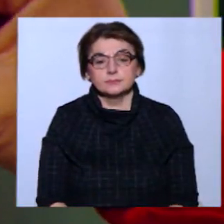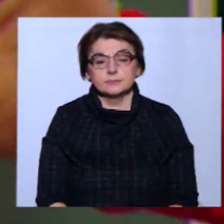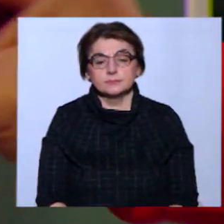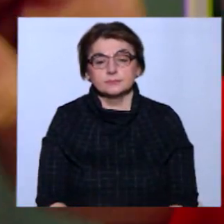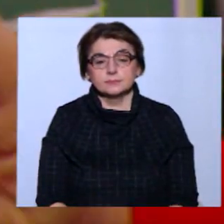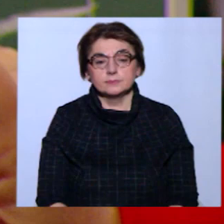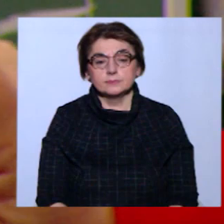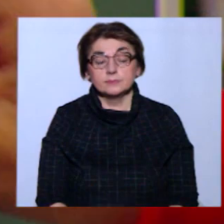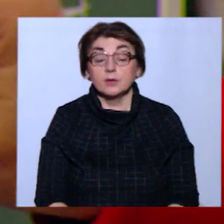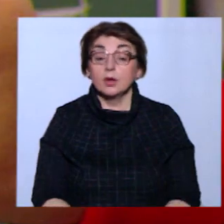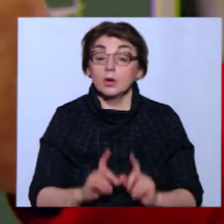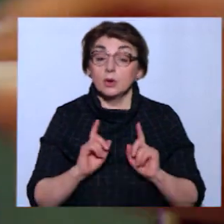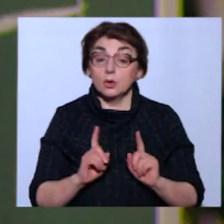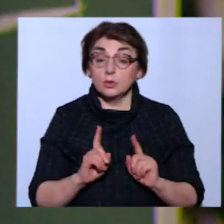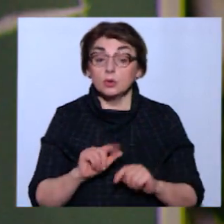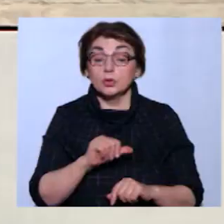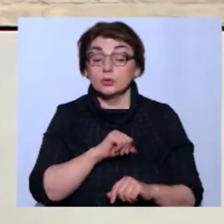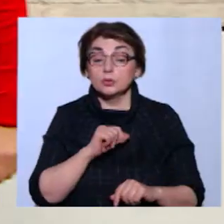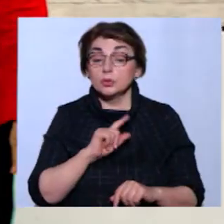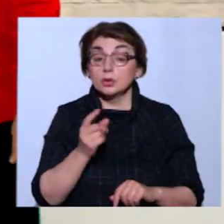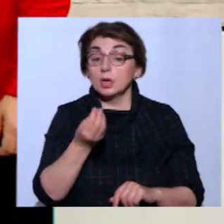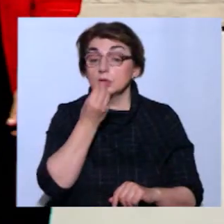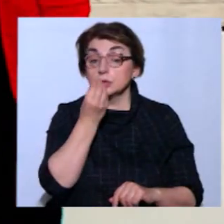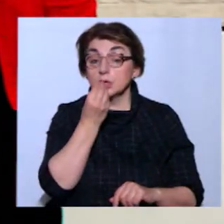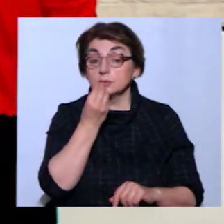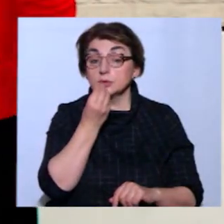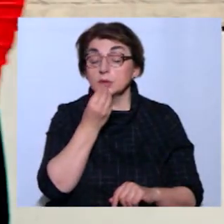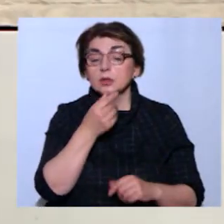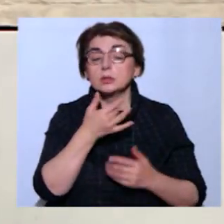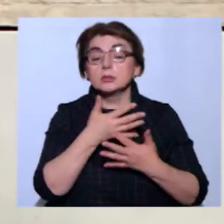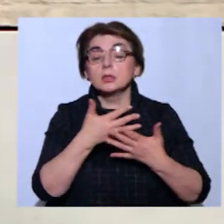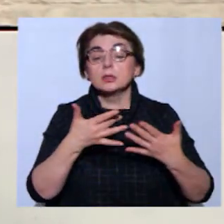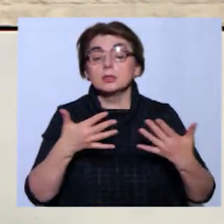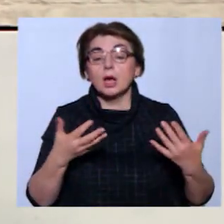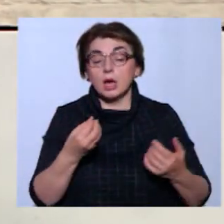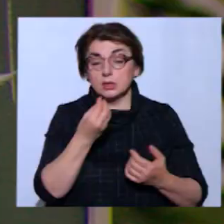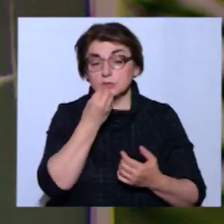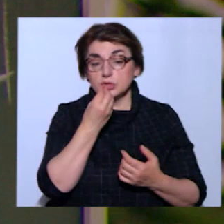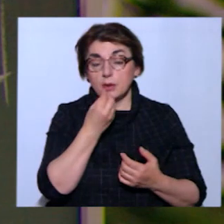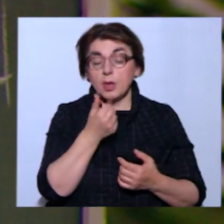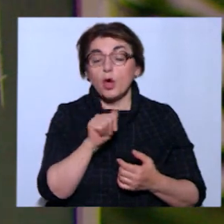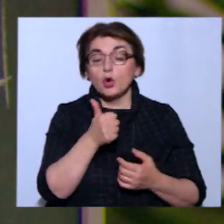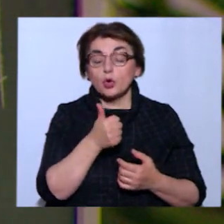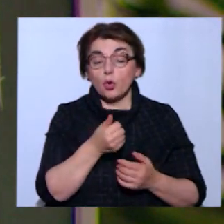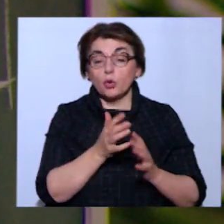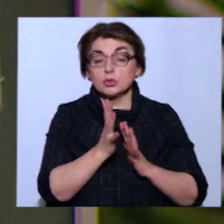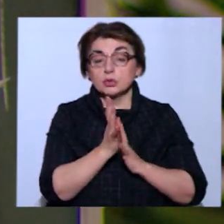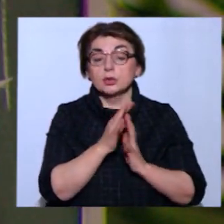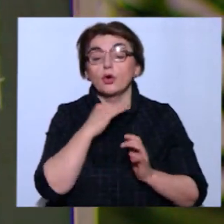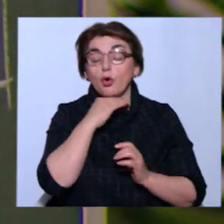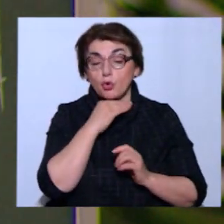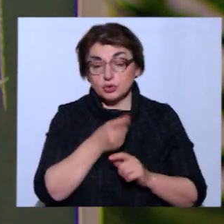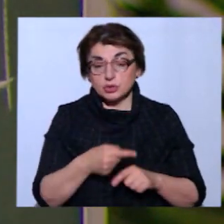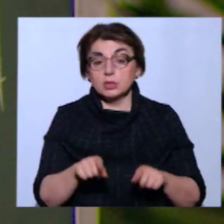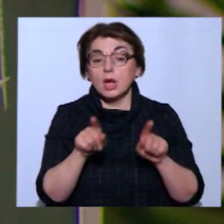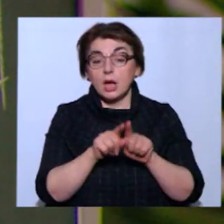ხოლო რაც შეეხება დათვის კვებას, ის გახლავთ ნაირმჭამელი ცხოველი. იკვებება როგორც ხორცით,